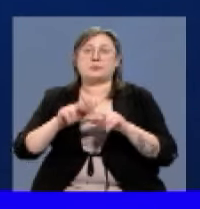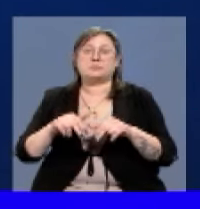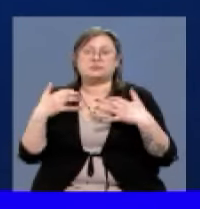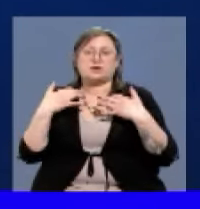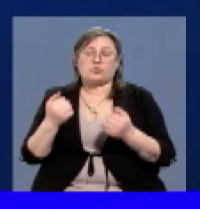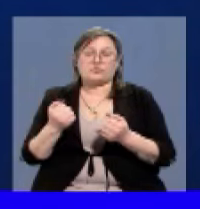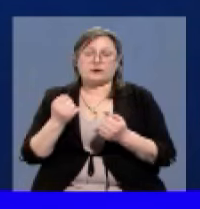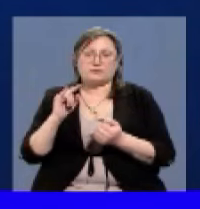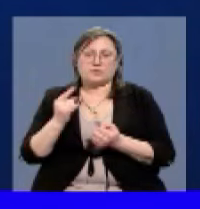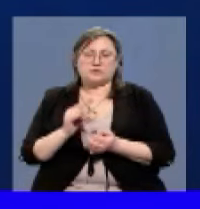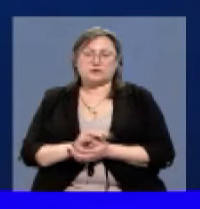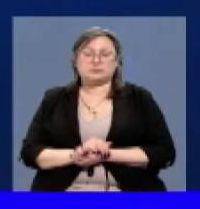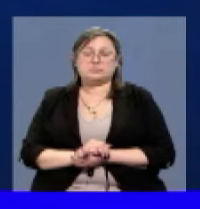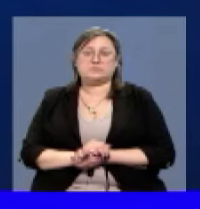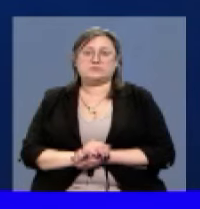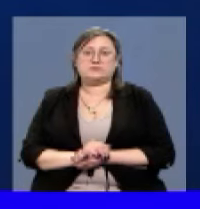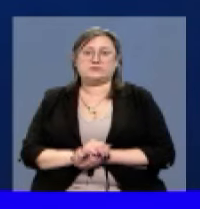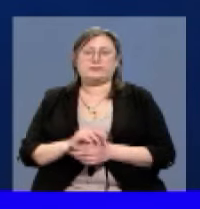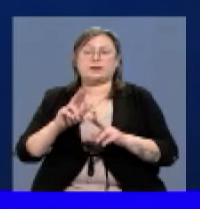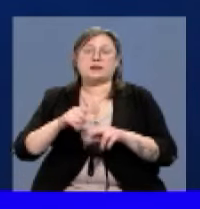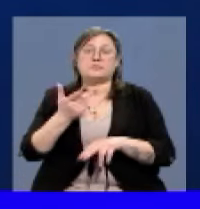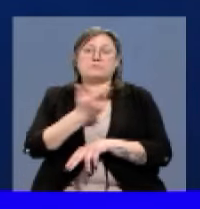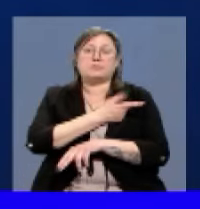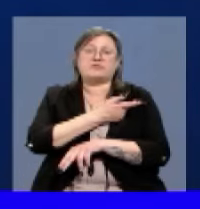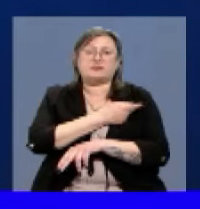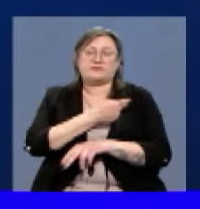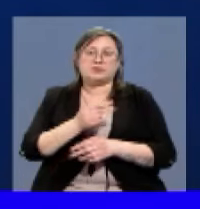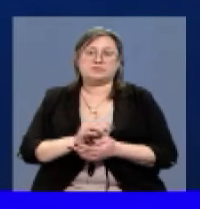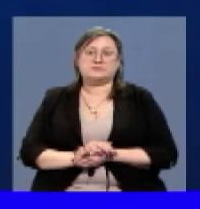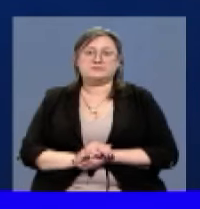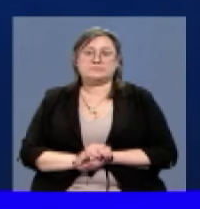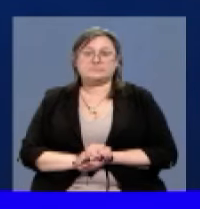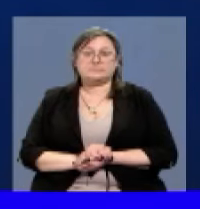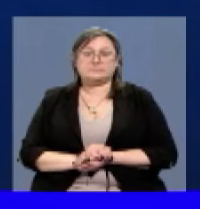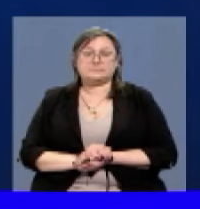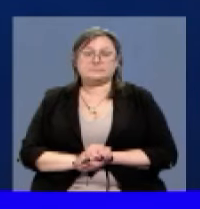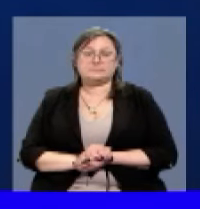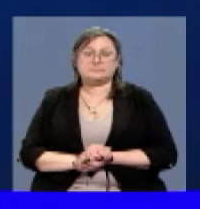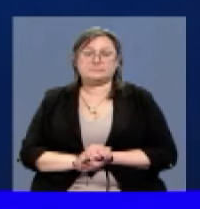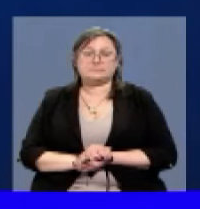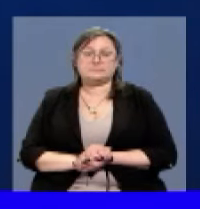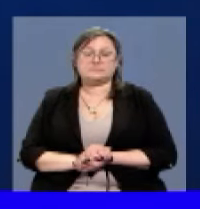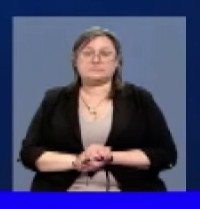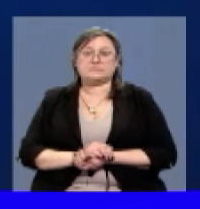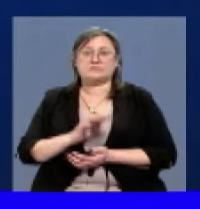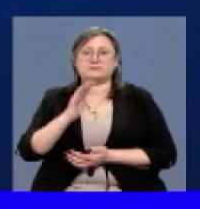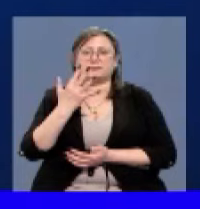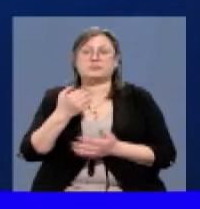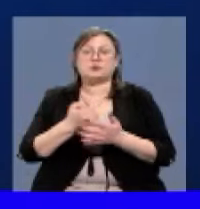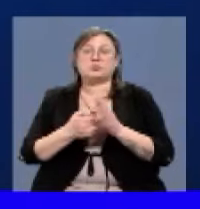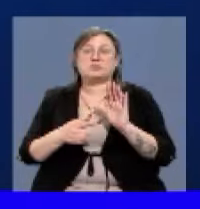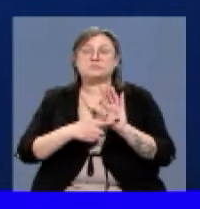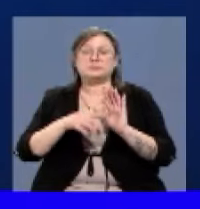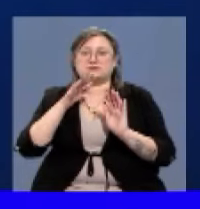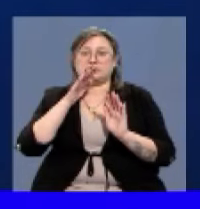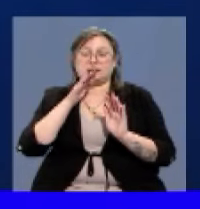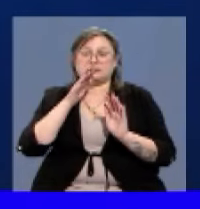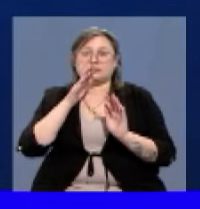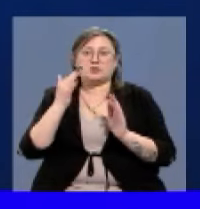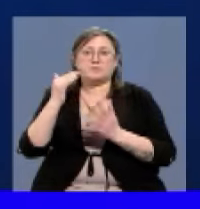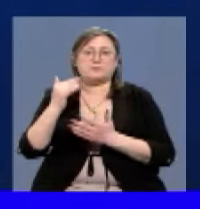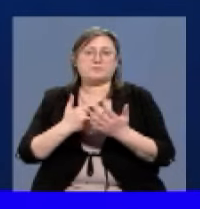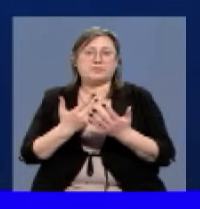яғни 026 жаңағы 026 үшінші жаңа нысаны бойынша бала туралы жалпы